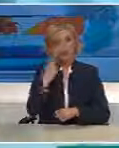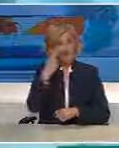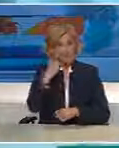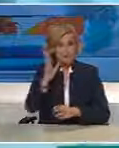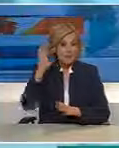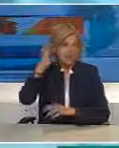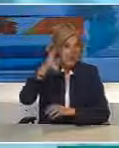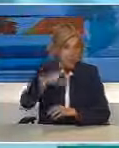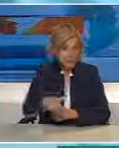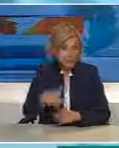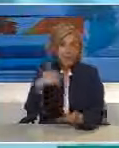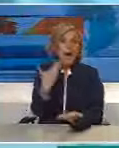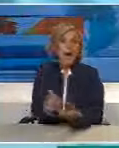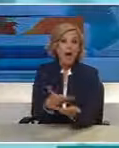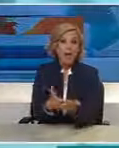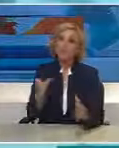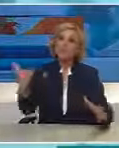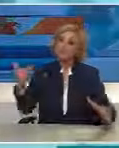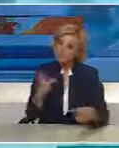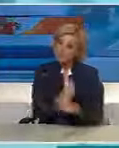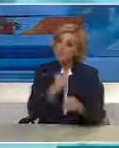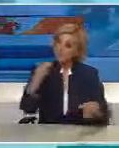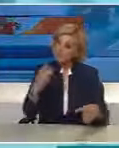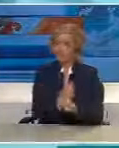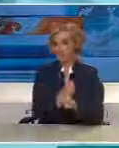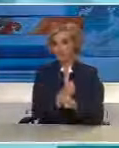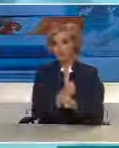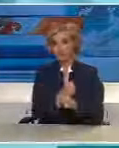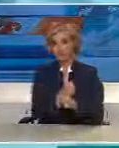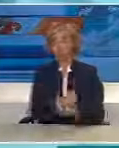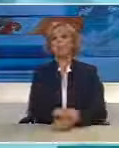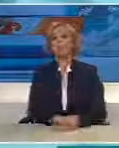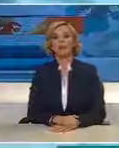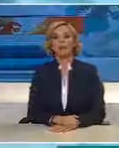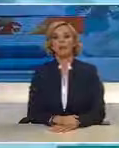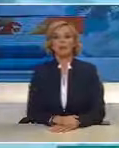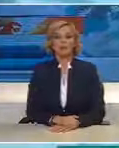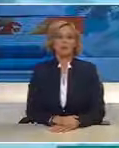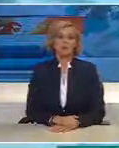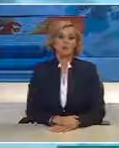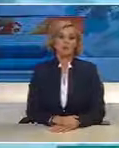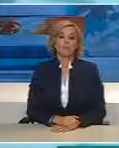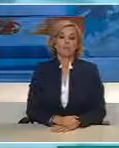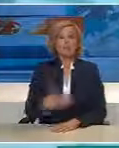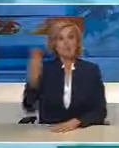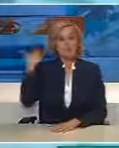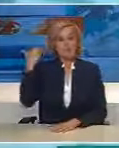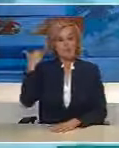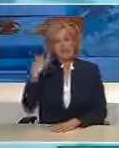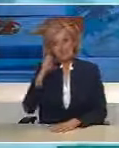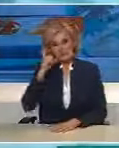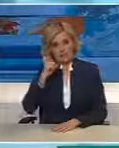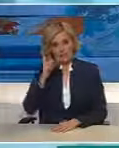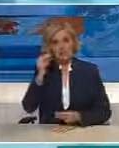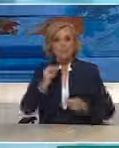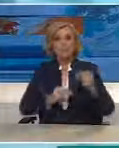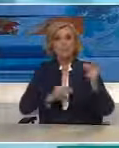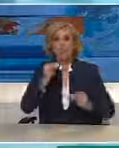γεγονότα τους διαψεύδουν. Όπως γνωρίζετε, είχαμε να αντιμετωπίσουμε τις προηγούμενες ώρες και αντιμετωπίζουμε